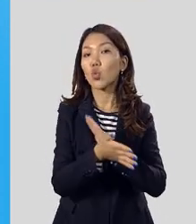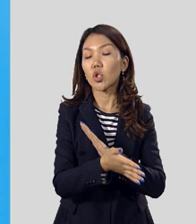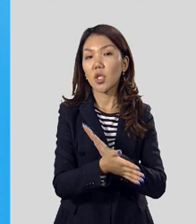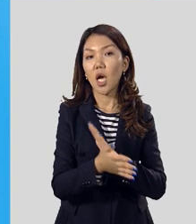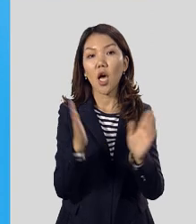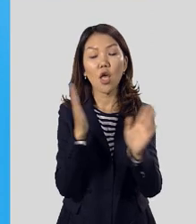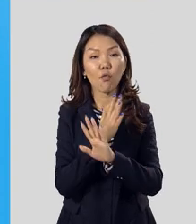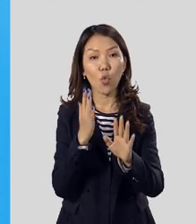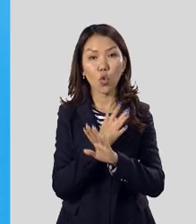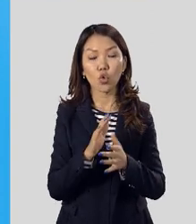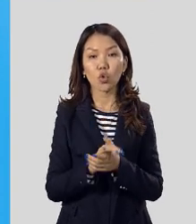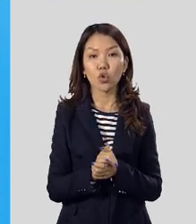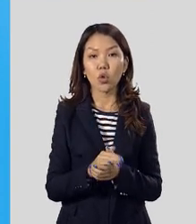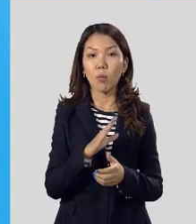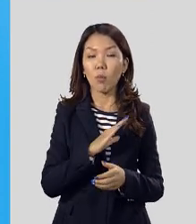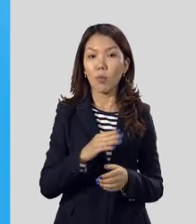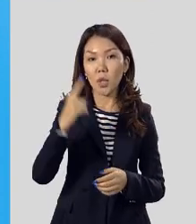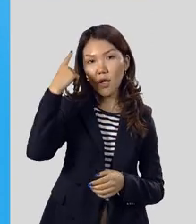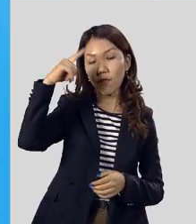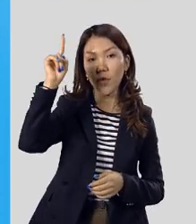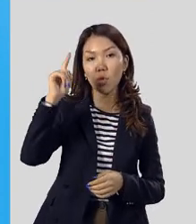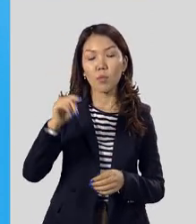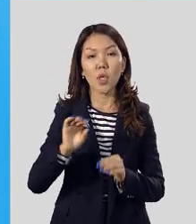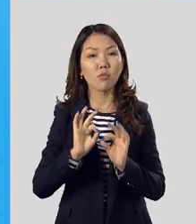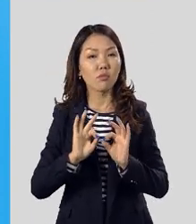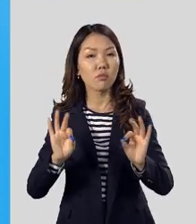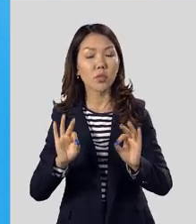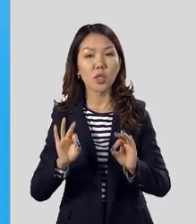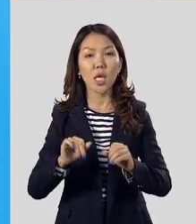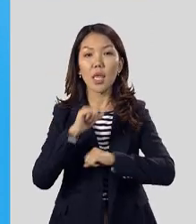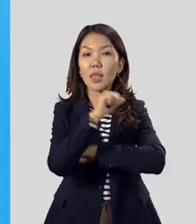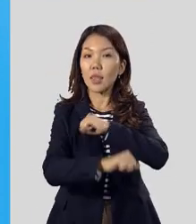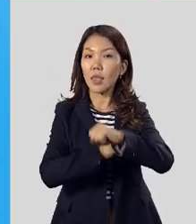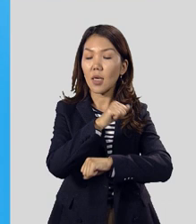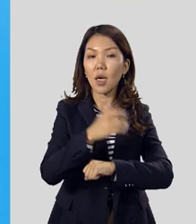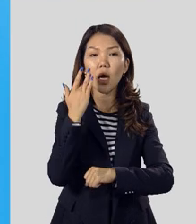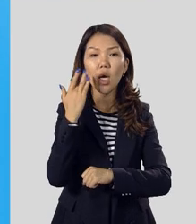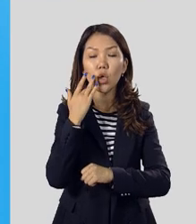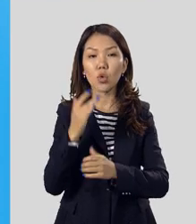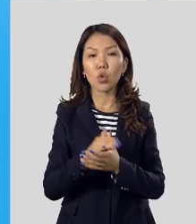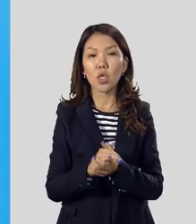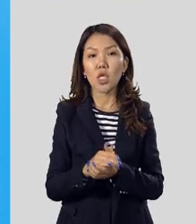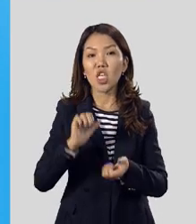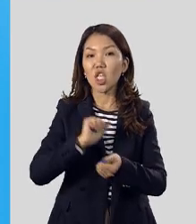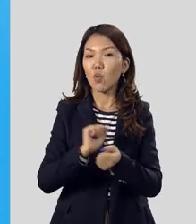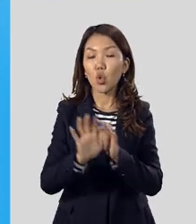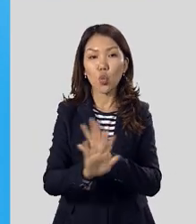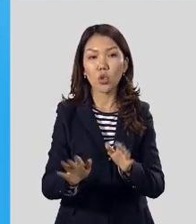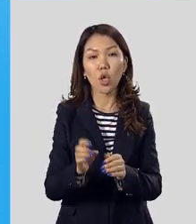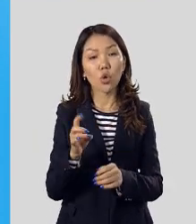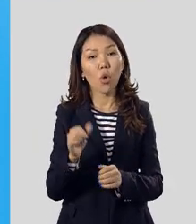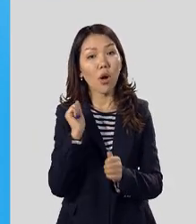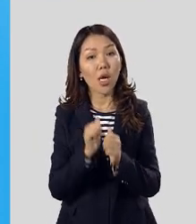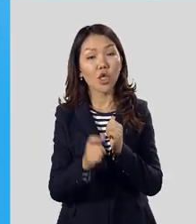дни. Изобретены прекрасные ткани, которые не выцветают и не мнутся. Но каждый человек